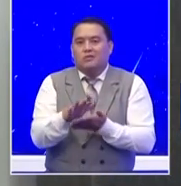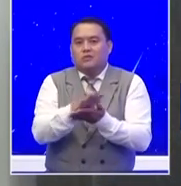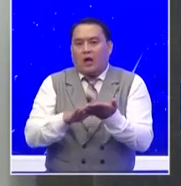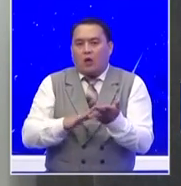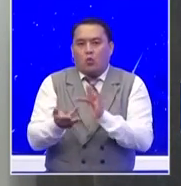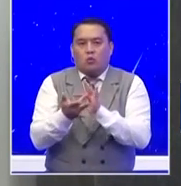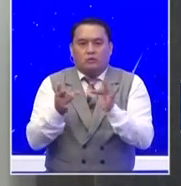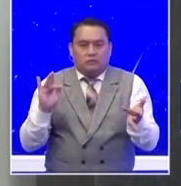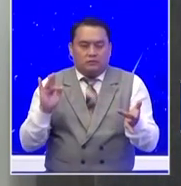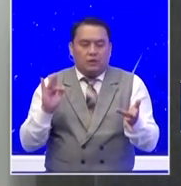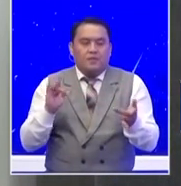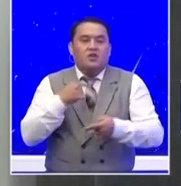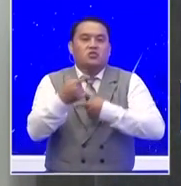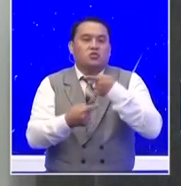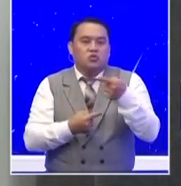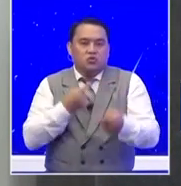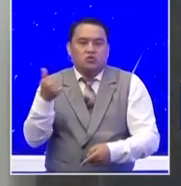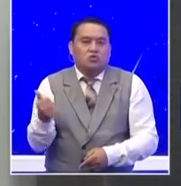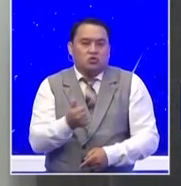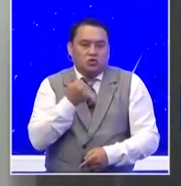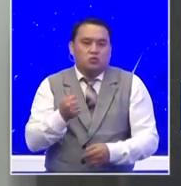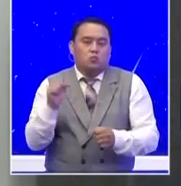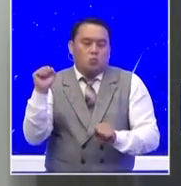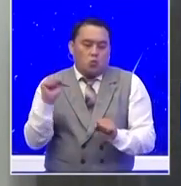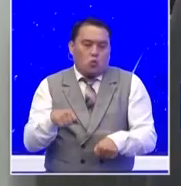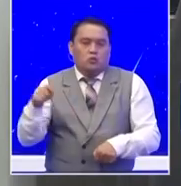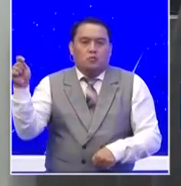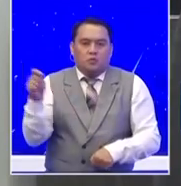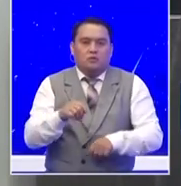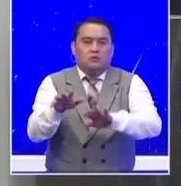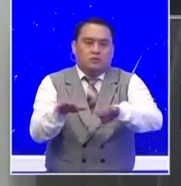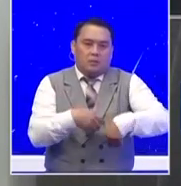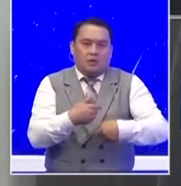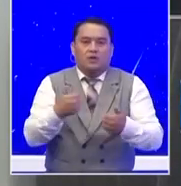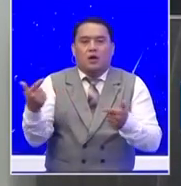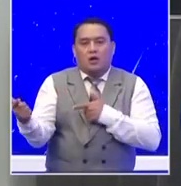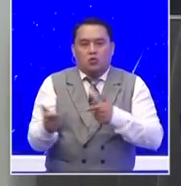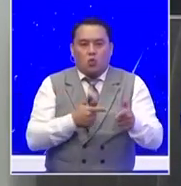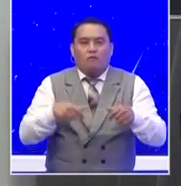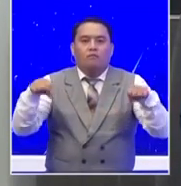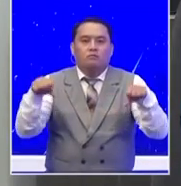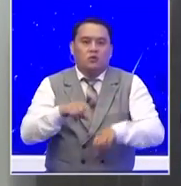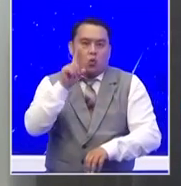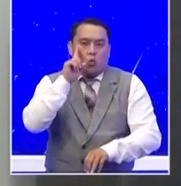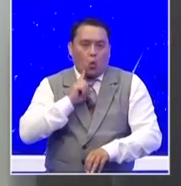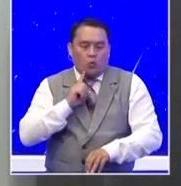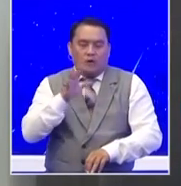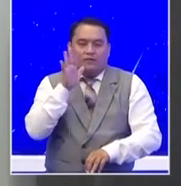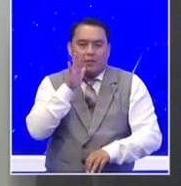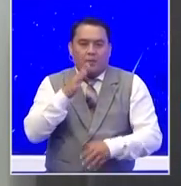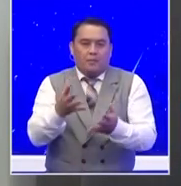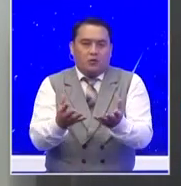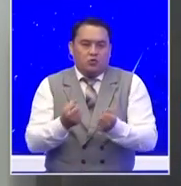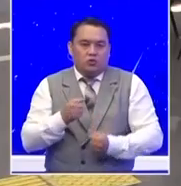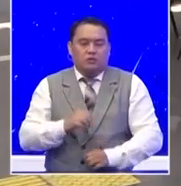в онлайн-формате. А через час после ее подачи можно прийти в автоцон и забрать готовые права. Это очень удобно и сокращает время на